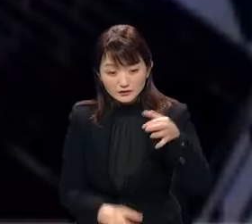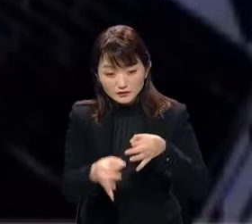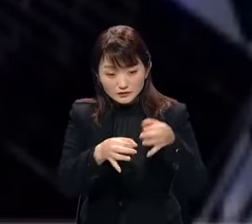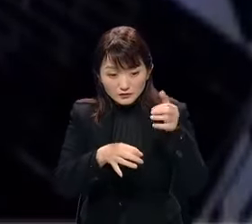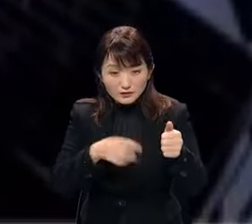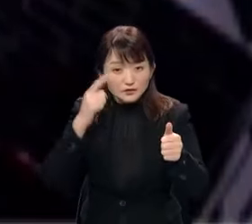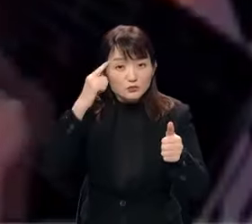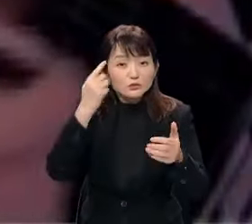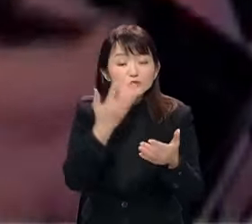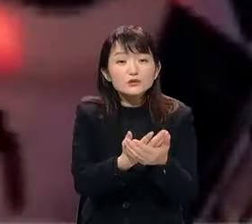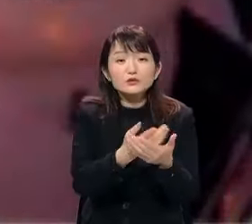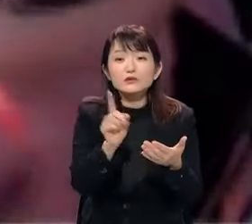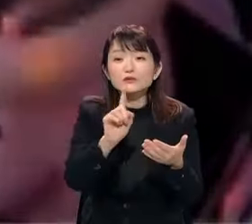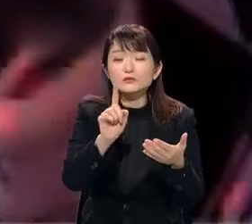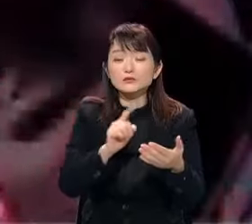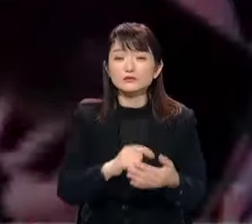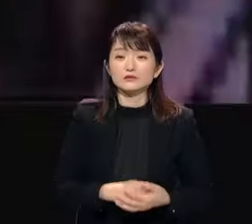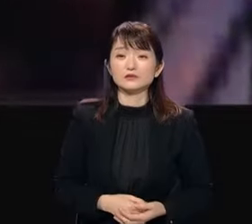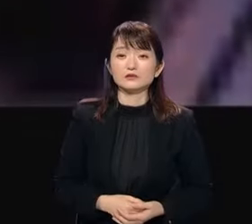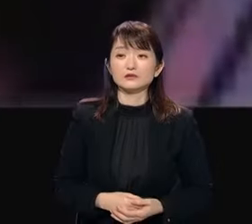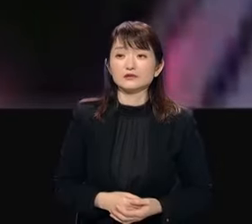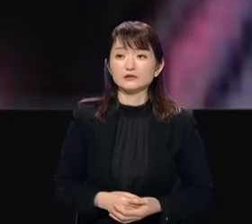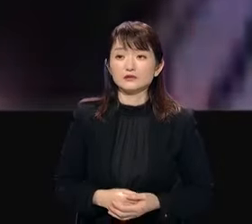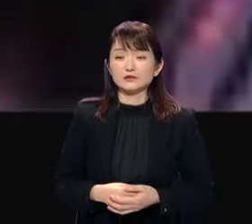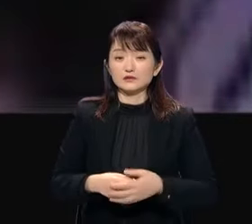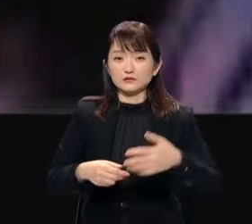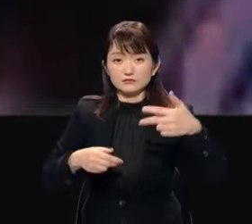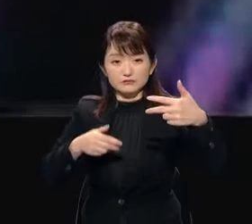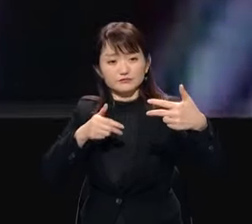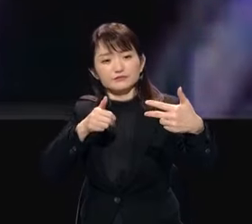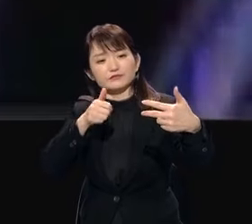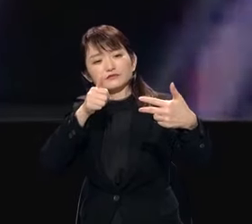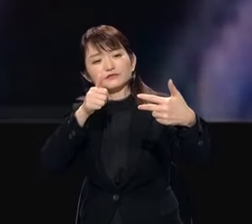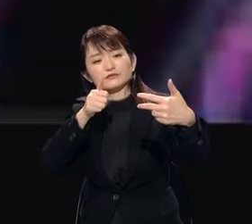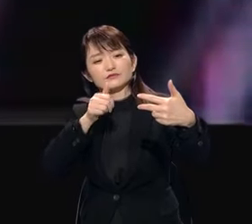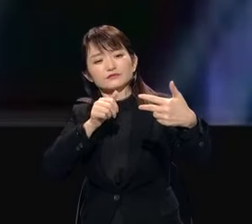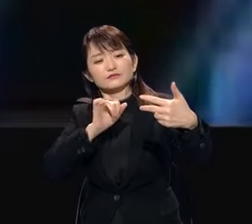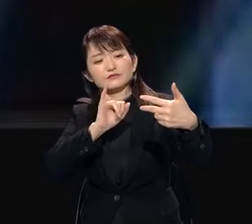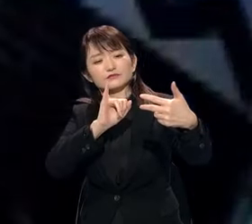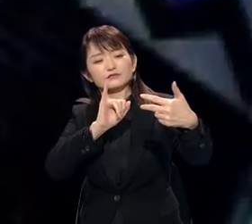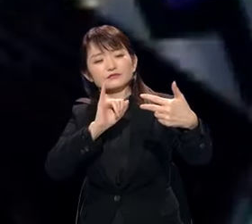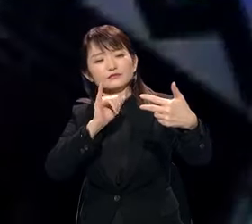받으신 대목이 뭐냐? 방금 지금 나왔죠? CCTV 빤히 보면서 막 약 올리듯이